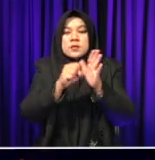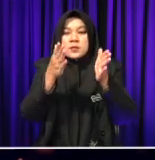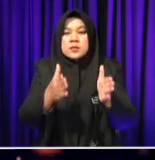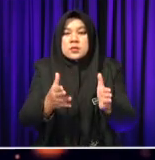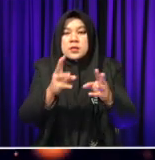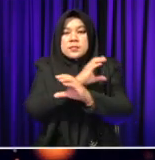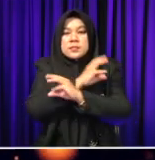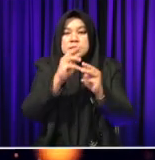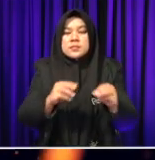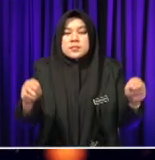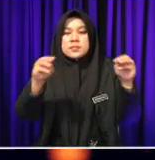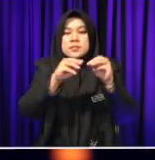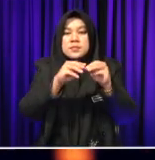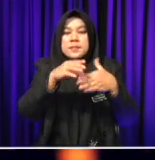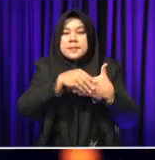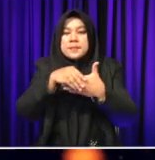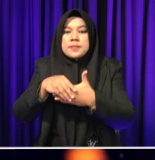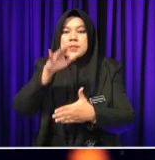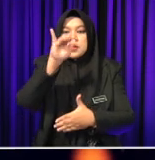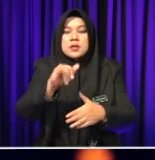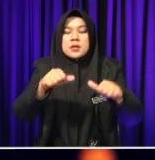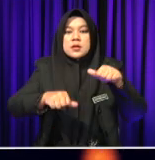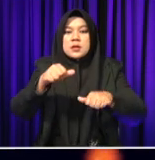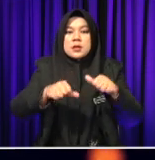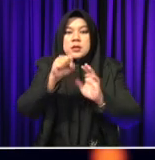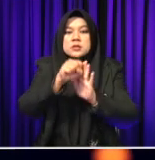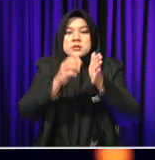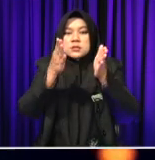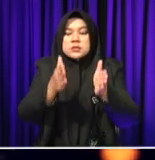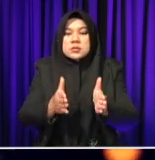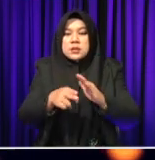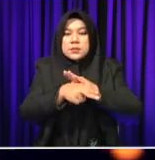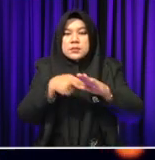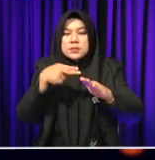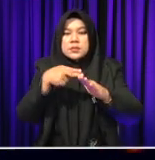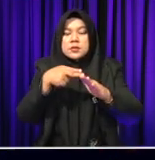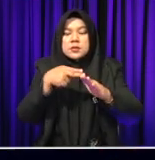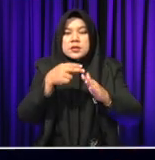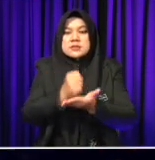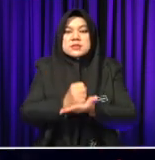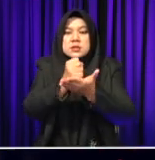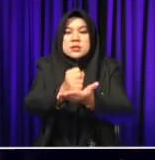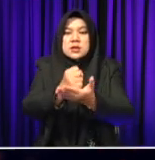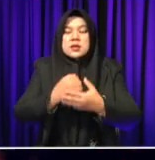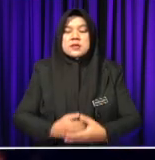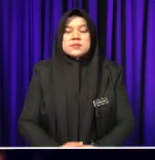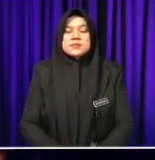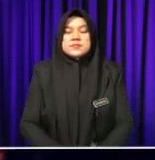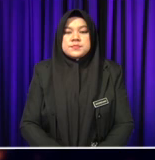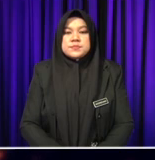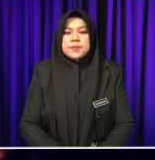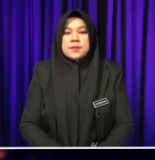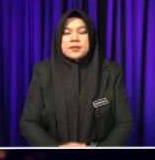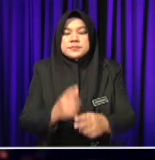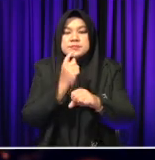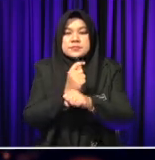ialah pemimpin yang adil dan seseorang yang menyembunyikan sedekah okey betul bagus Adelin